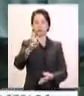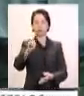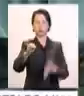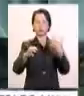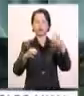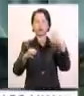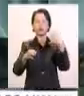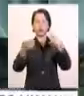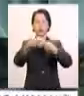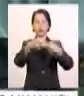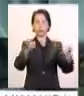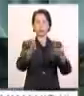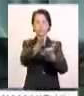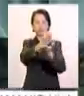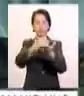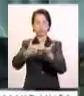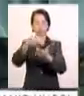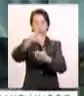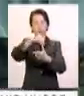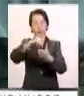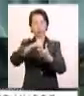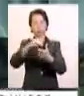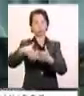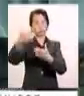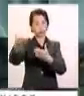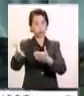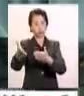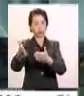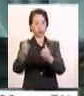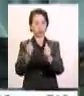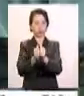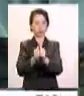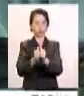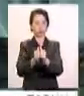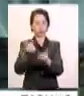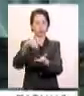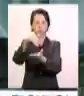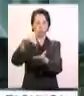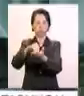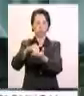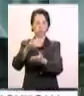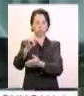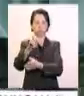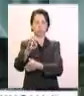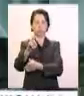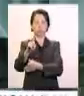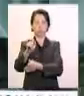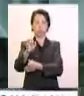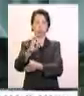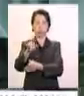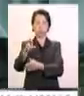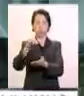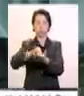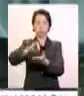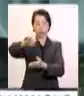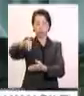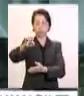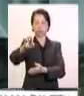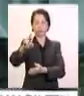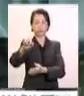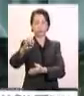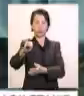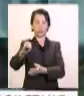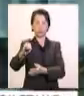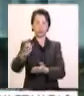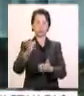ekar di sebahagian ataupun di bersebelahan dengan pusat sanitary landfill yang ada di jeram pada waktu ini.